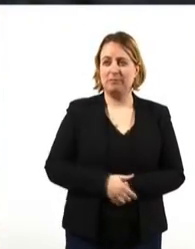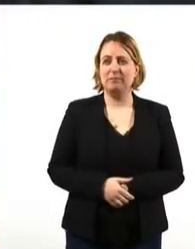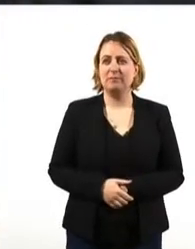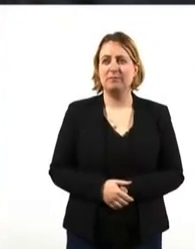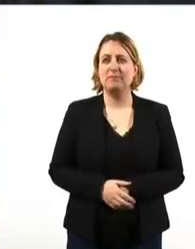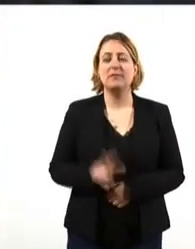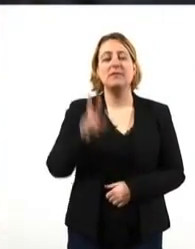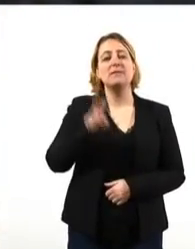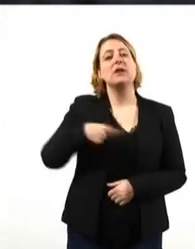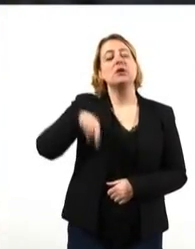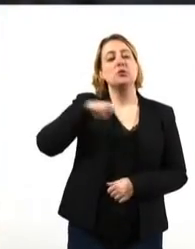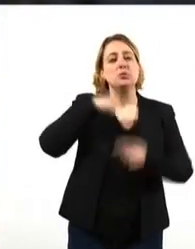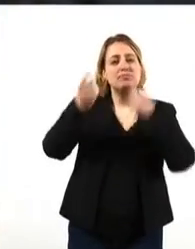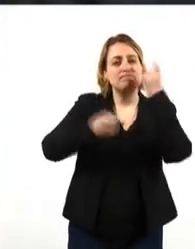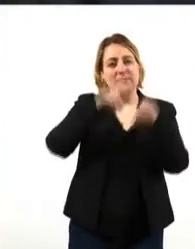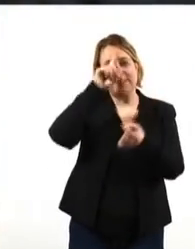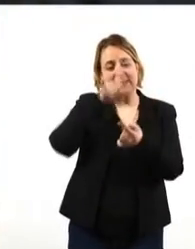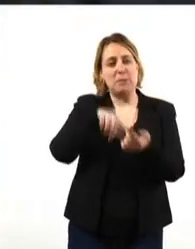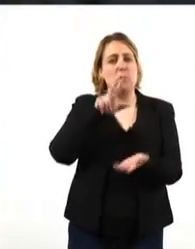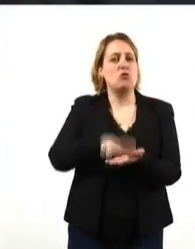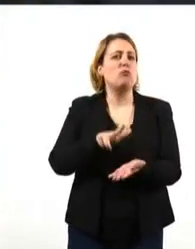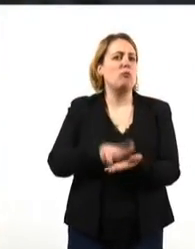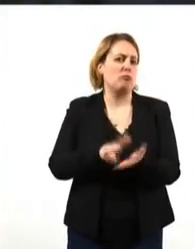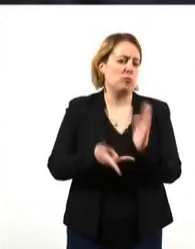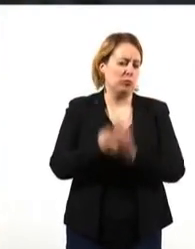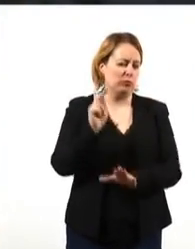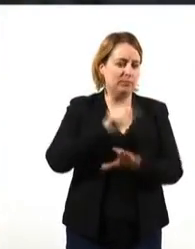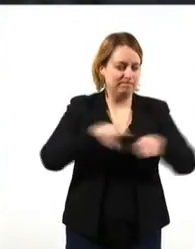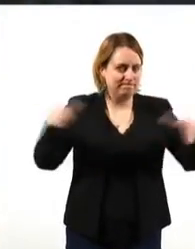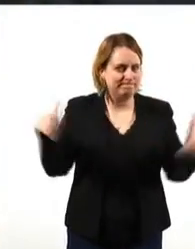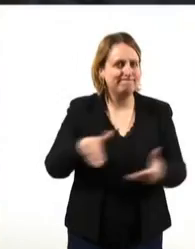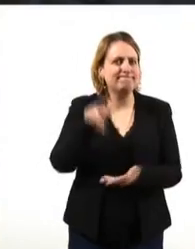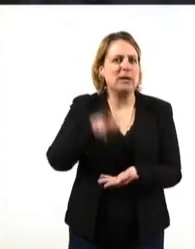Nous, on avait surtout parlé des logements, par exemple.